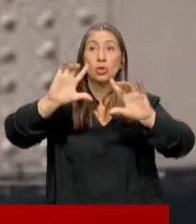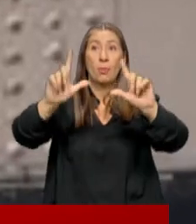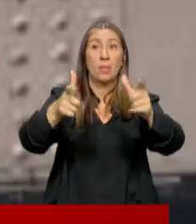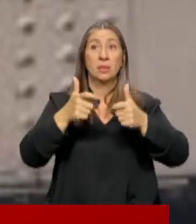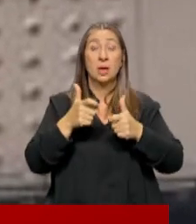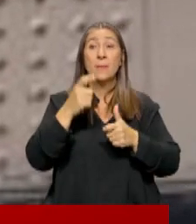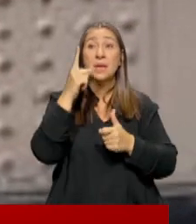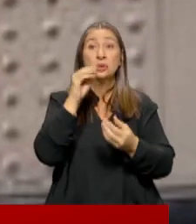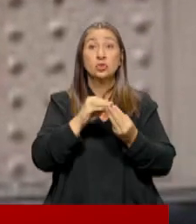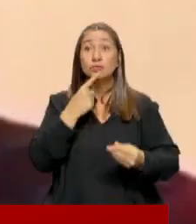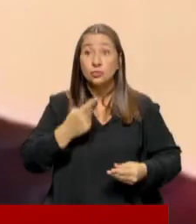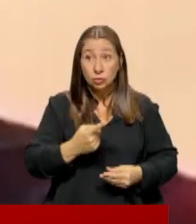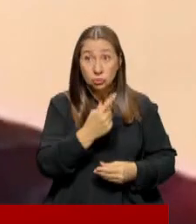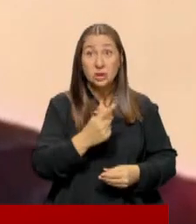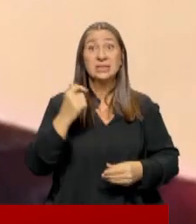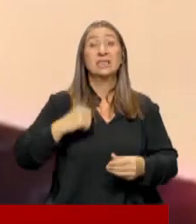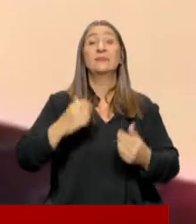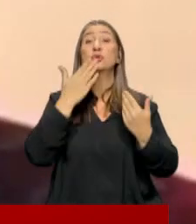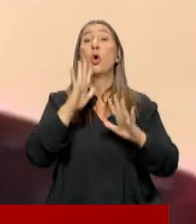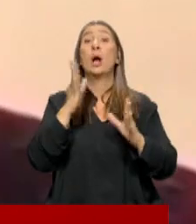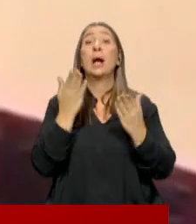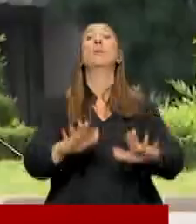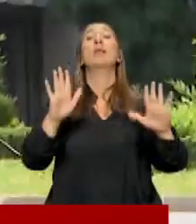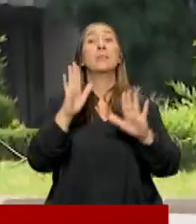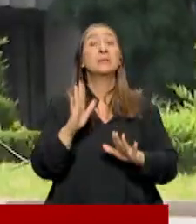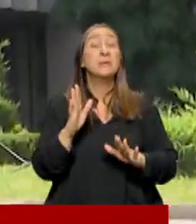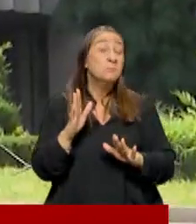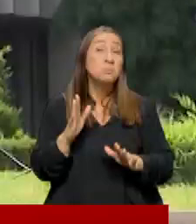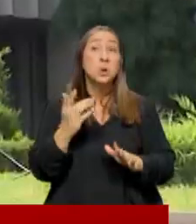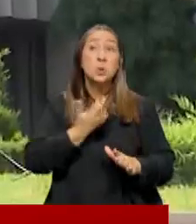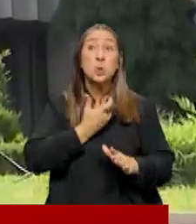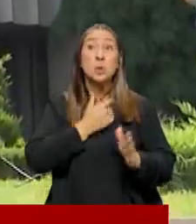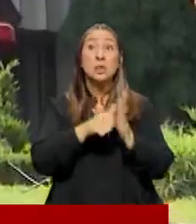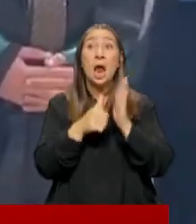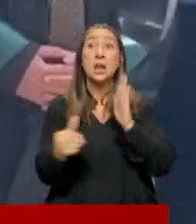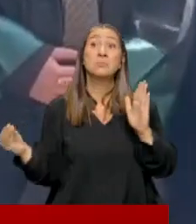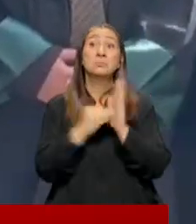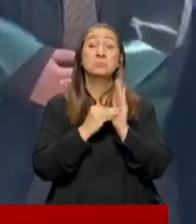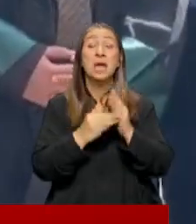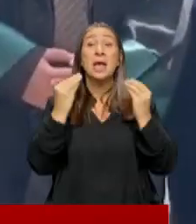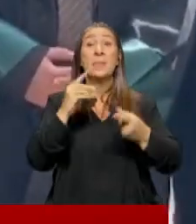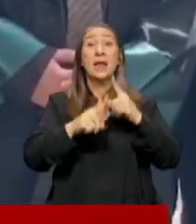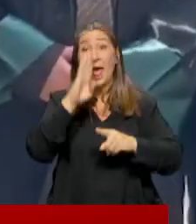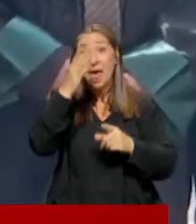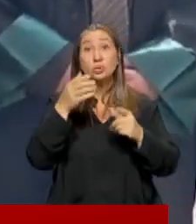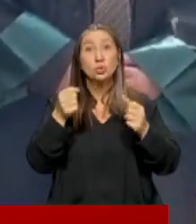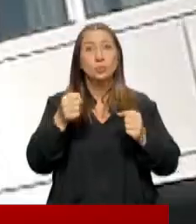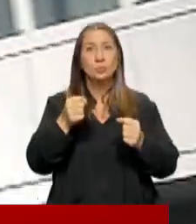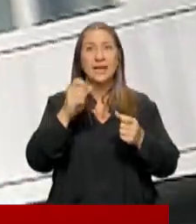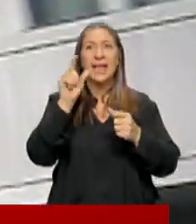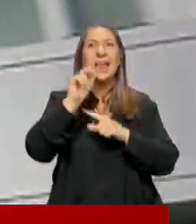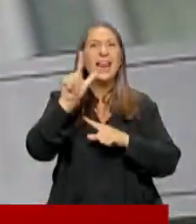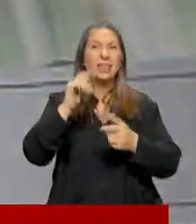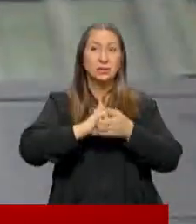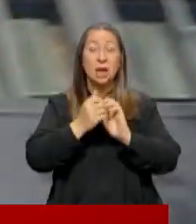toplanmıştı. Bir suç duyurusunun savcı yok denilerek kabul edilmemesi de hukuk tarihine geçti. İYİ Parti Erzurum İl Teşkilatı savcı